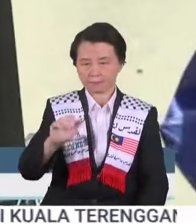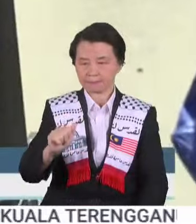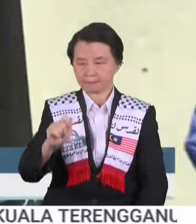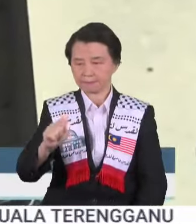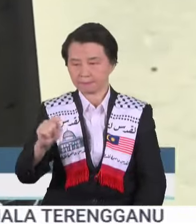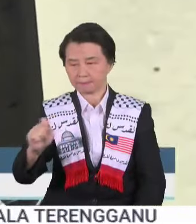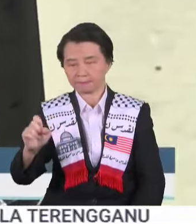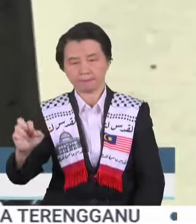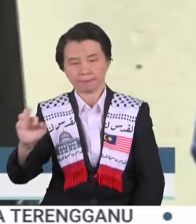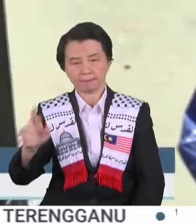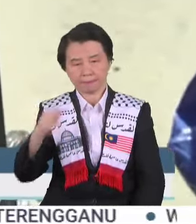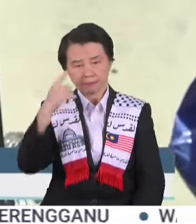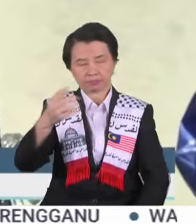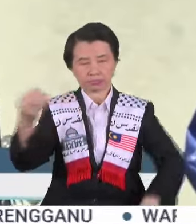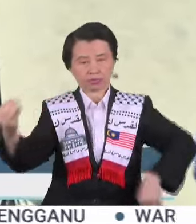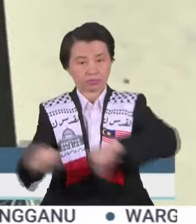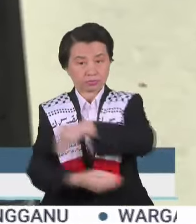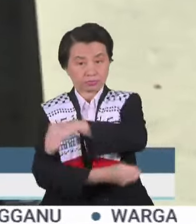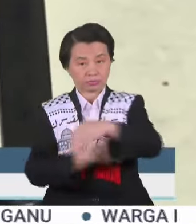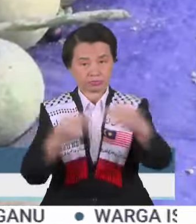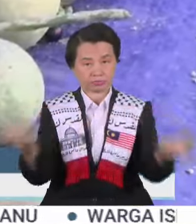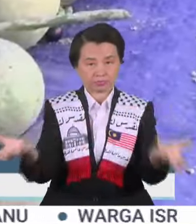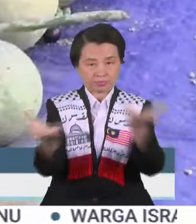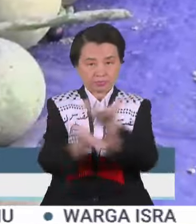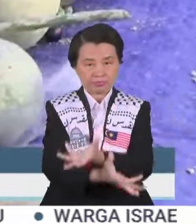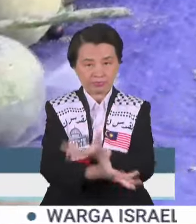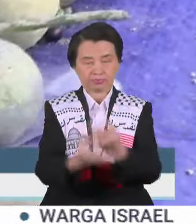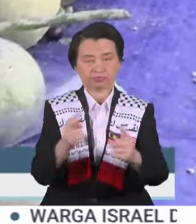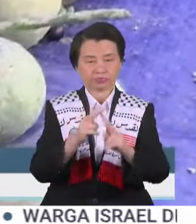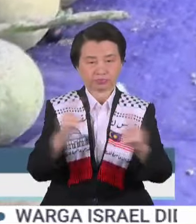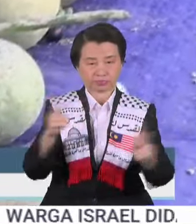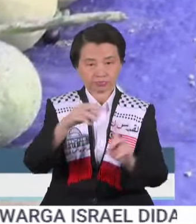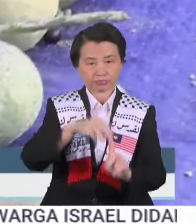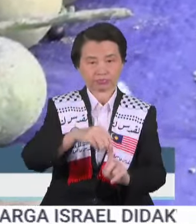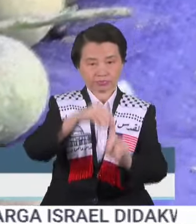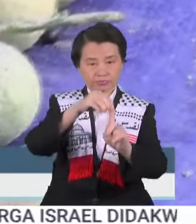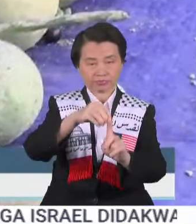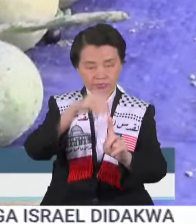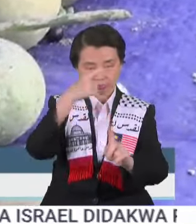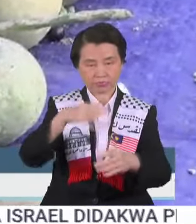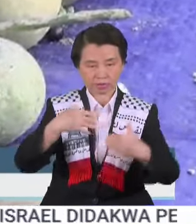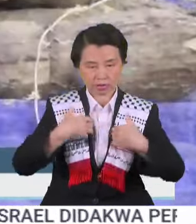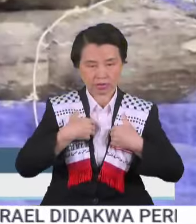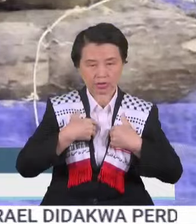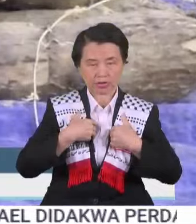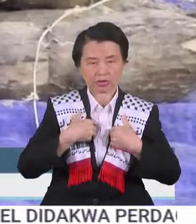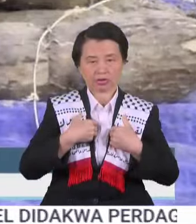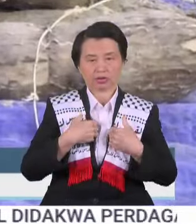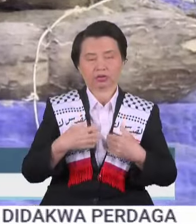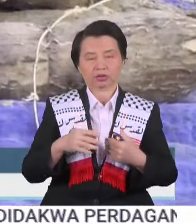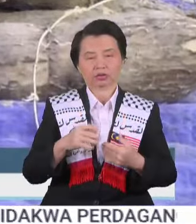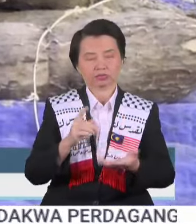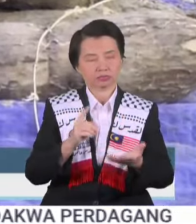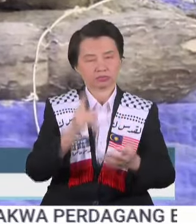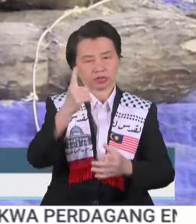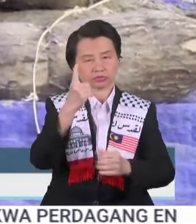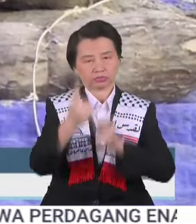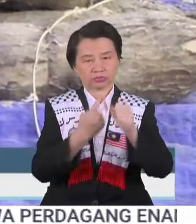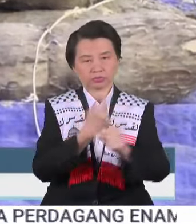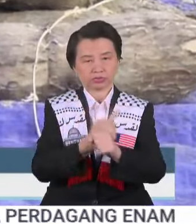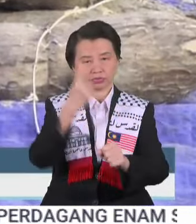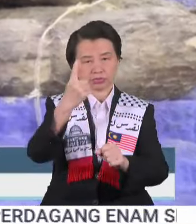menggunakan sistem barter sebagai transaksi, memang sangat unik lah. Tradisi mengadakan tamu ni setahun sekali